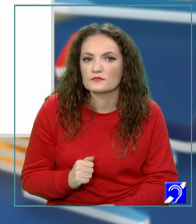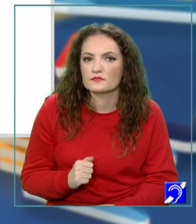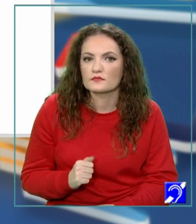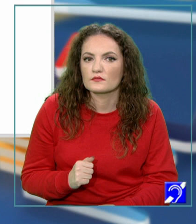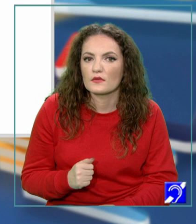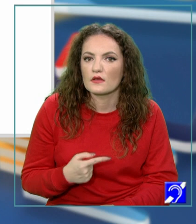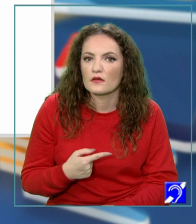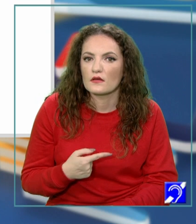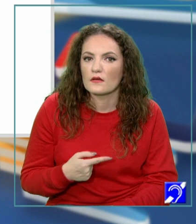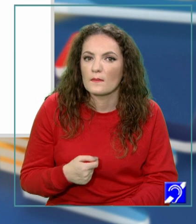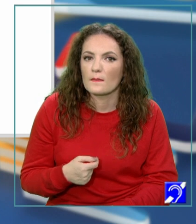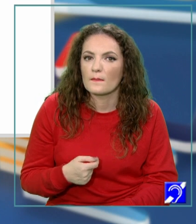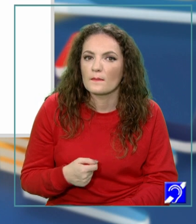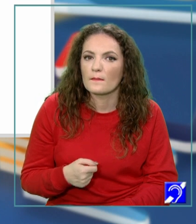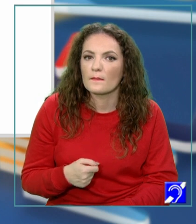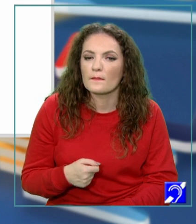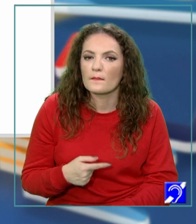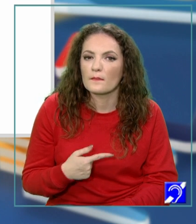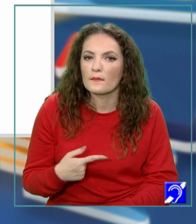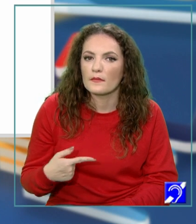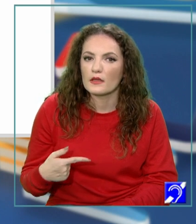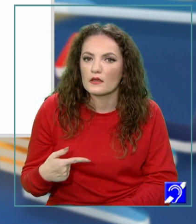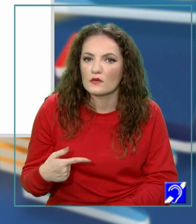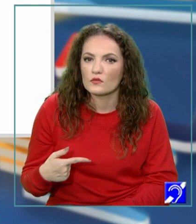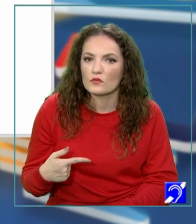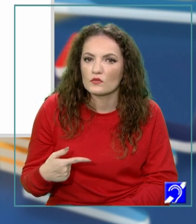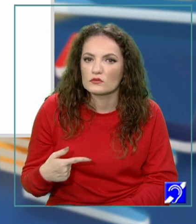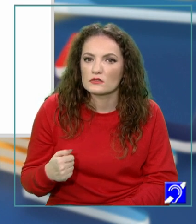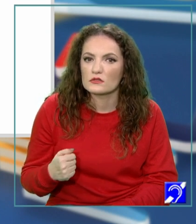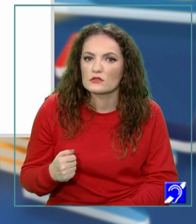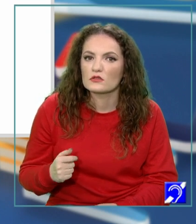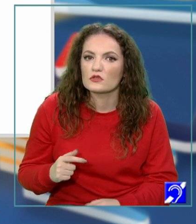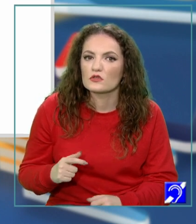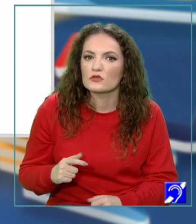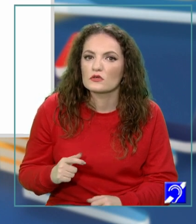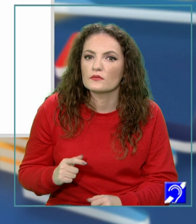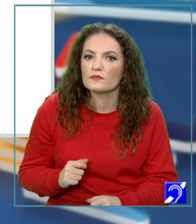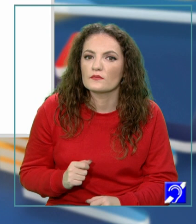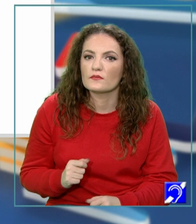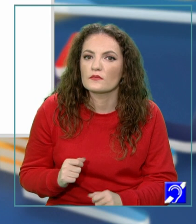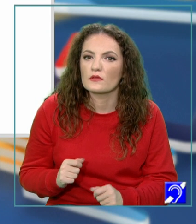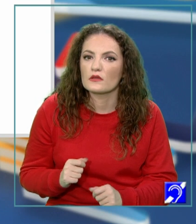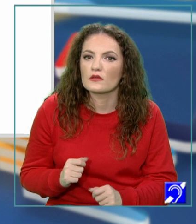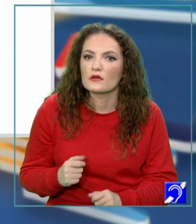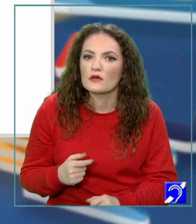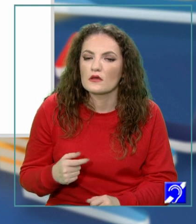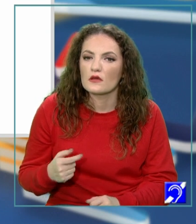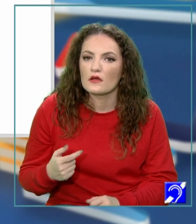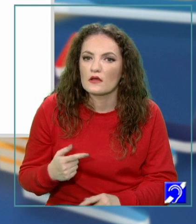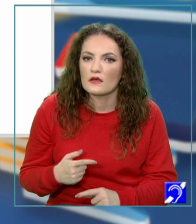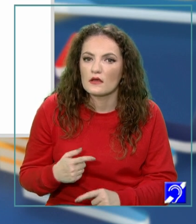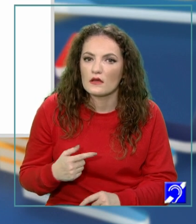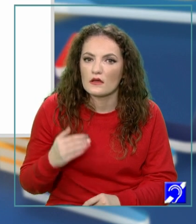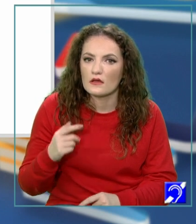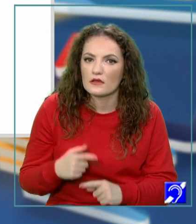minus 4x plus 6x fac 2x, minus 17 plus 3 fac minus 14, supra x minus 3 pe lângă x